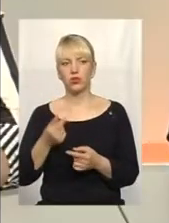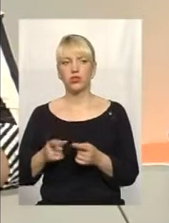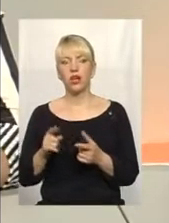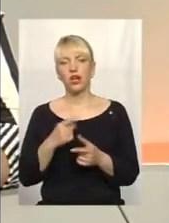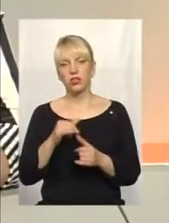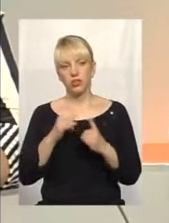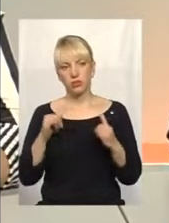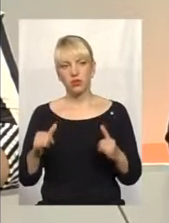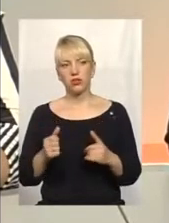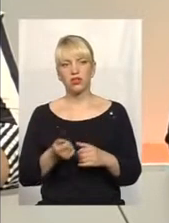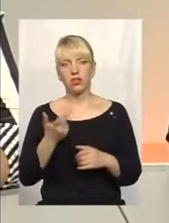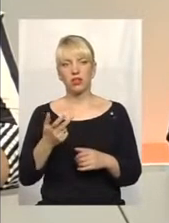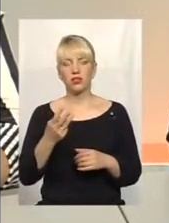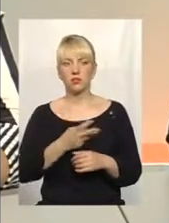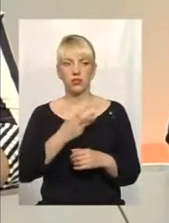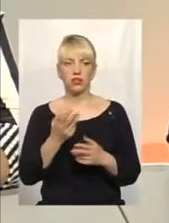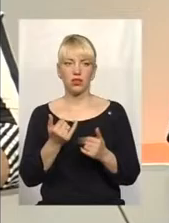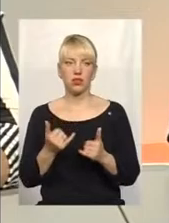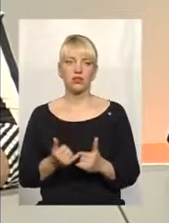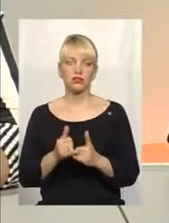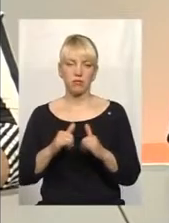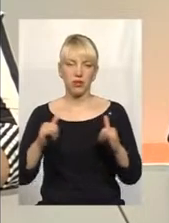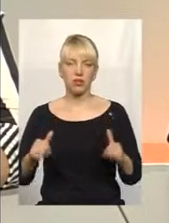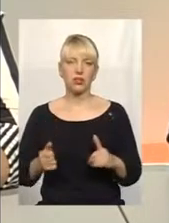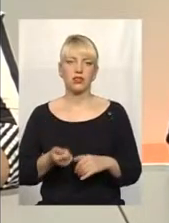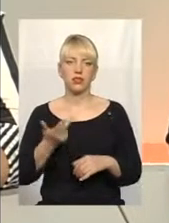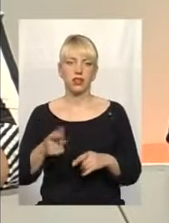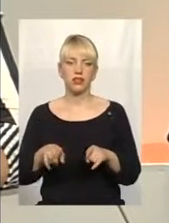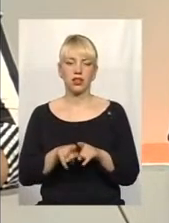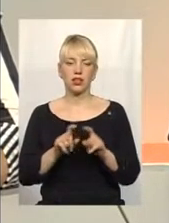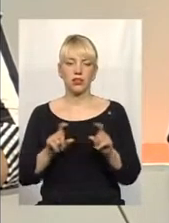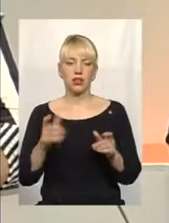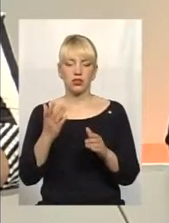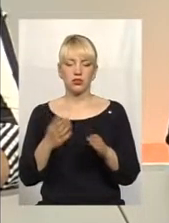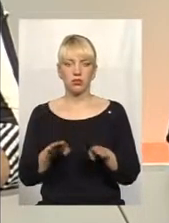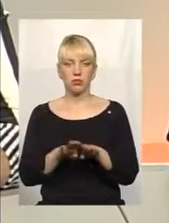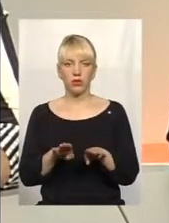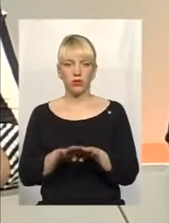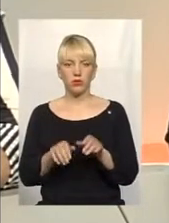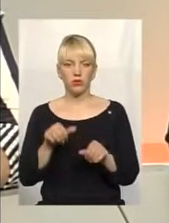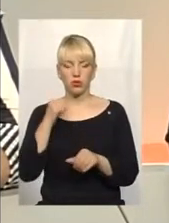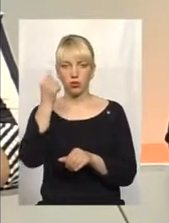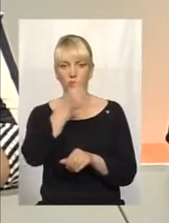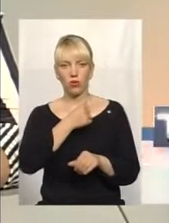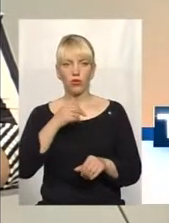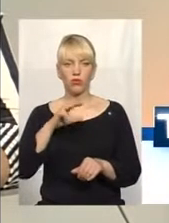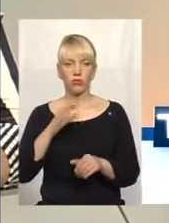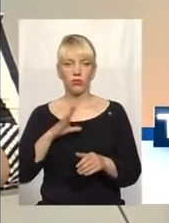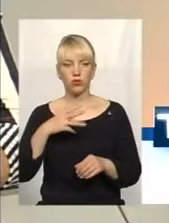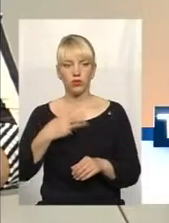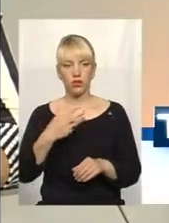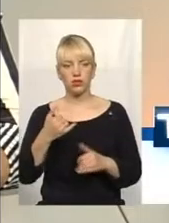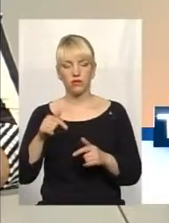нарощуємо. Збільшилась кількість таких закладів, якщо з минулим роком порівнювати, то було 30 таких закладів, в цьому році